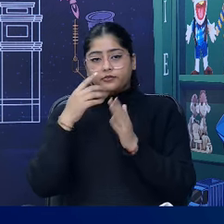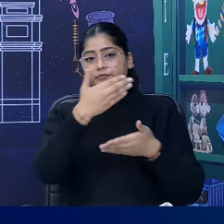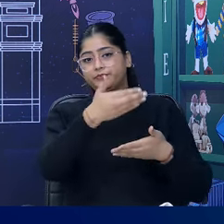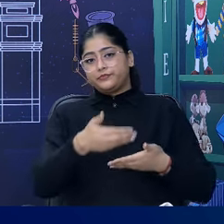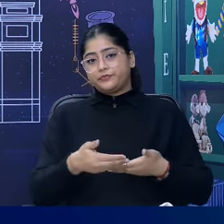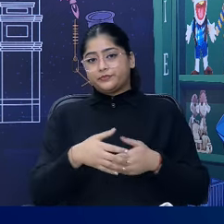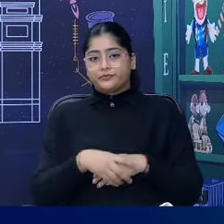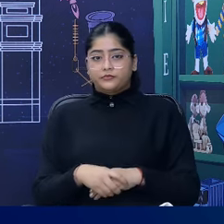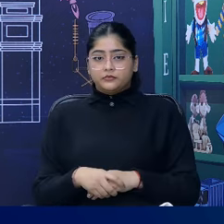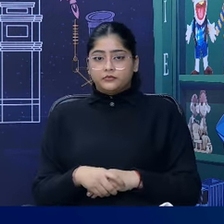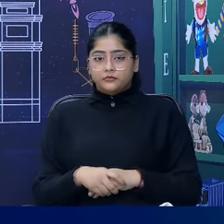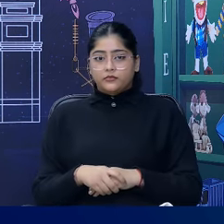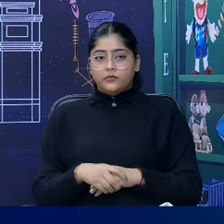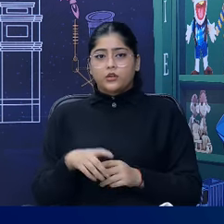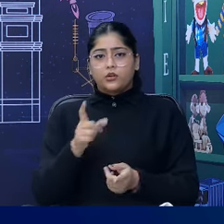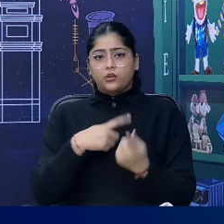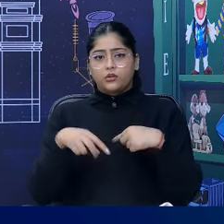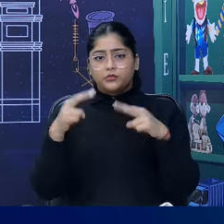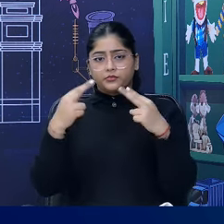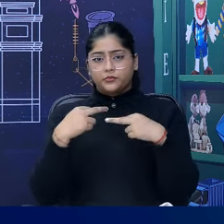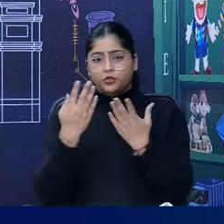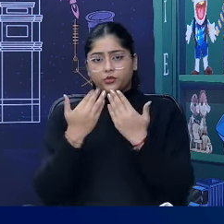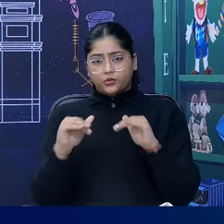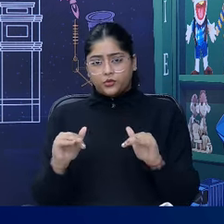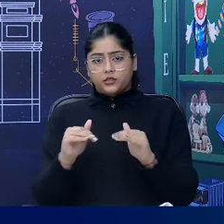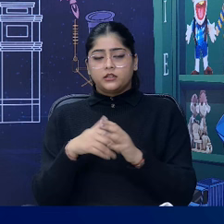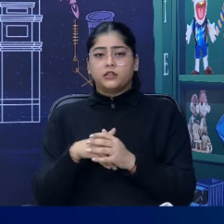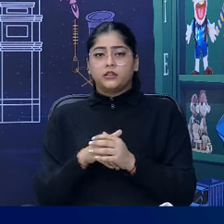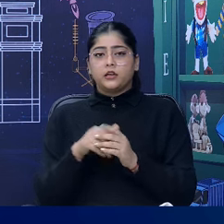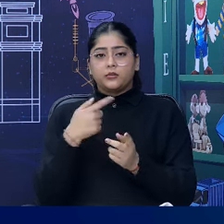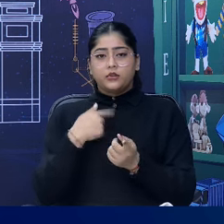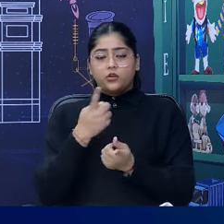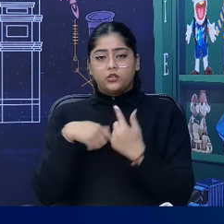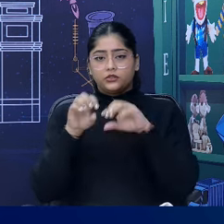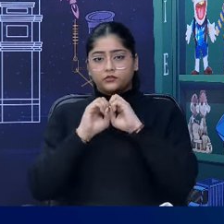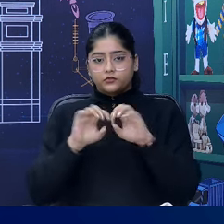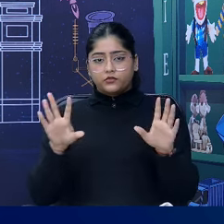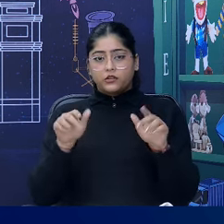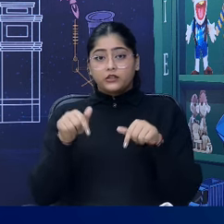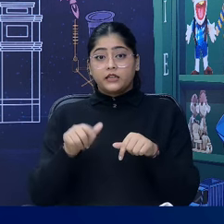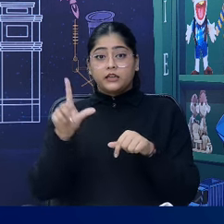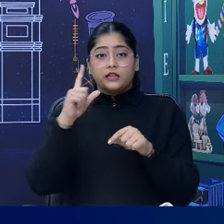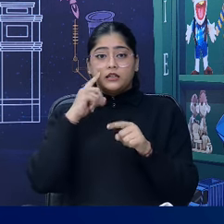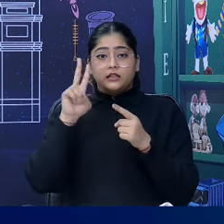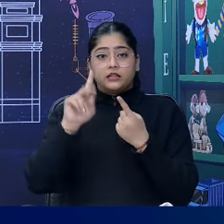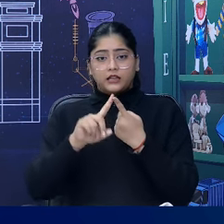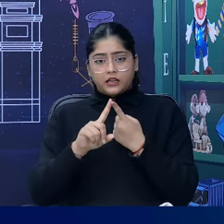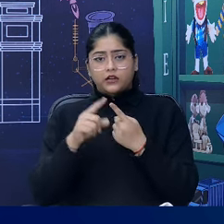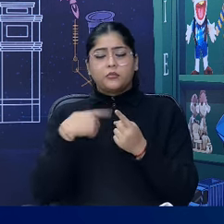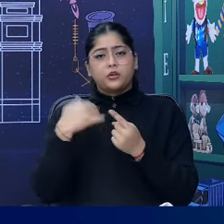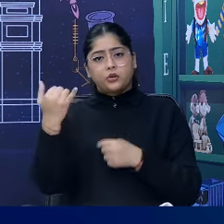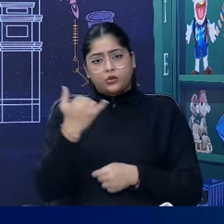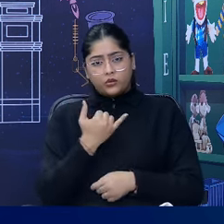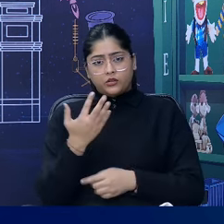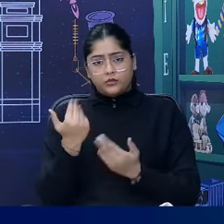है. तो व्यूअर्स एंड स्टूडेंट्स, हम आपको बता दें क्योंकि ये सेशन लाइव एंड इंटरैक्टिव है तो आप हमें कॉल कर सकते